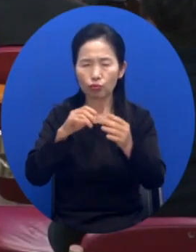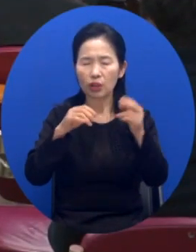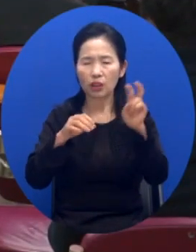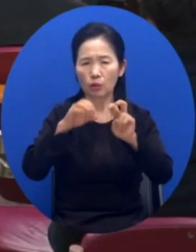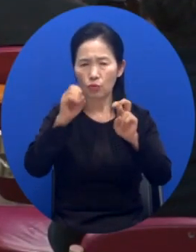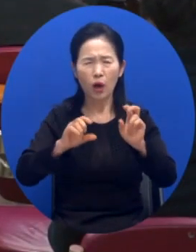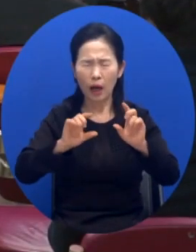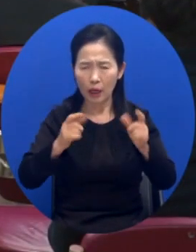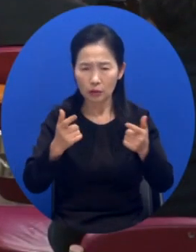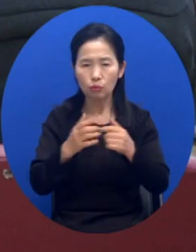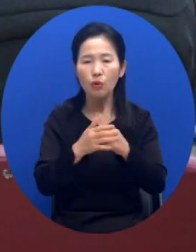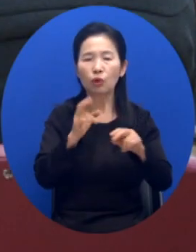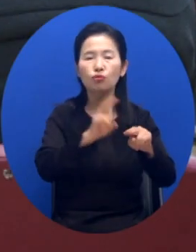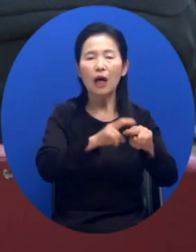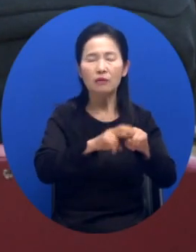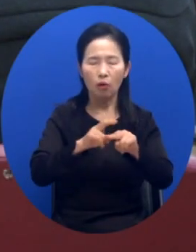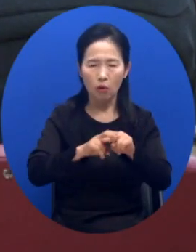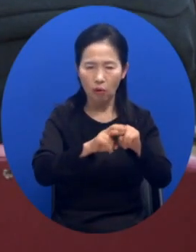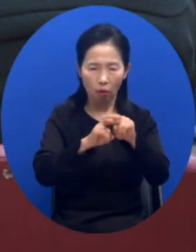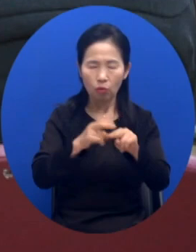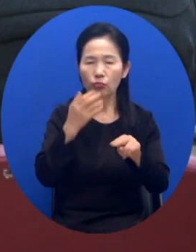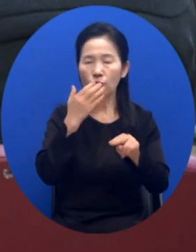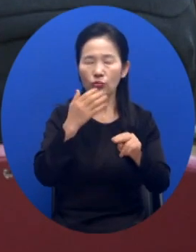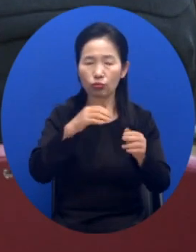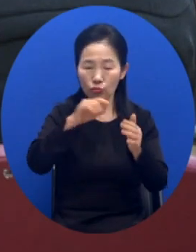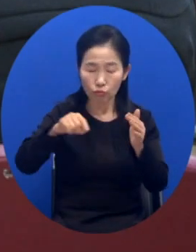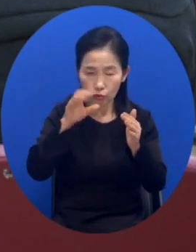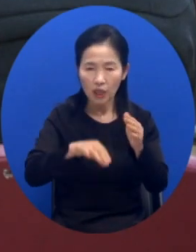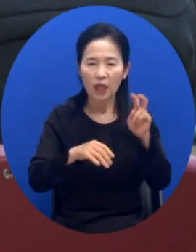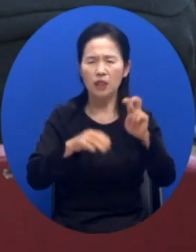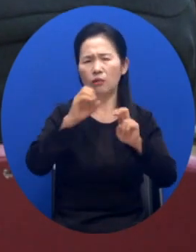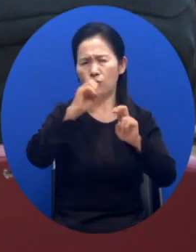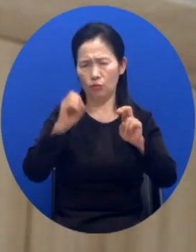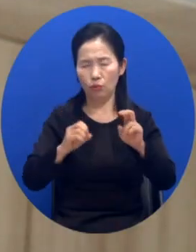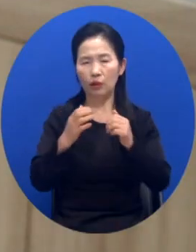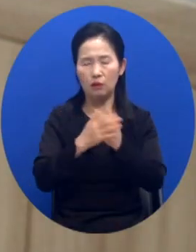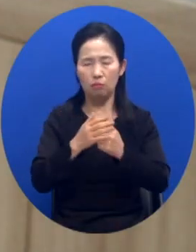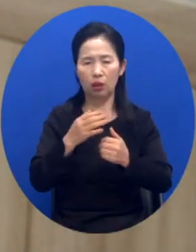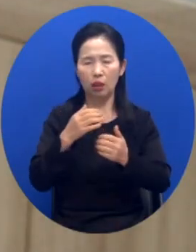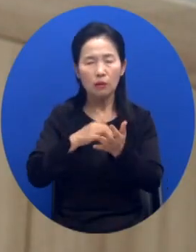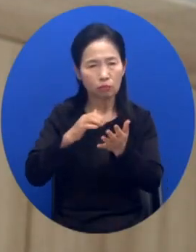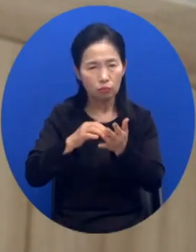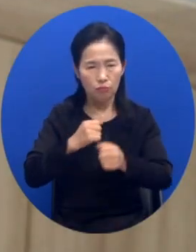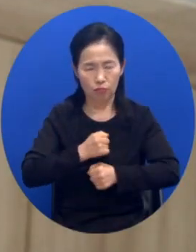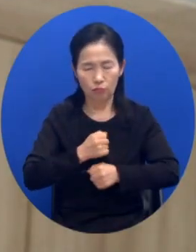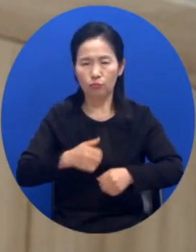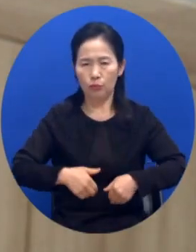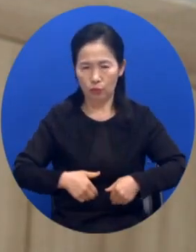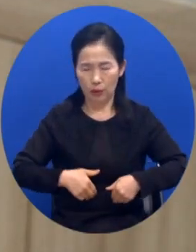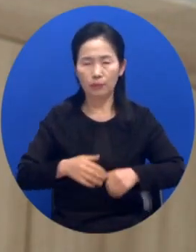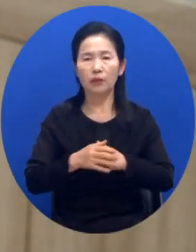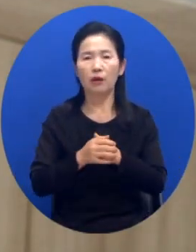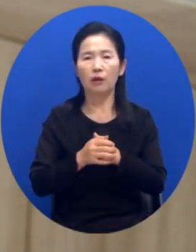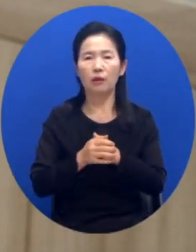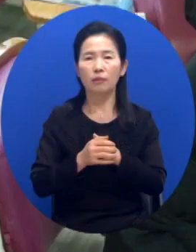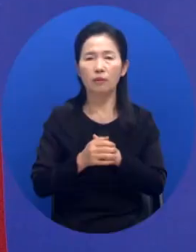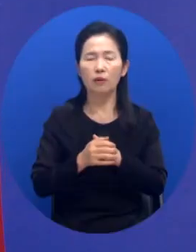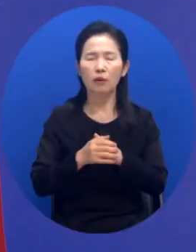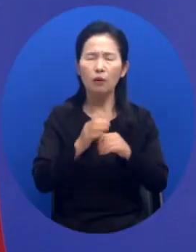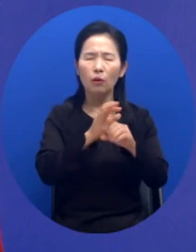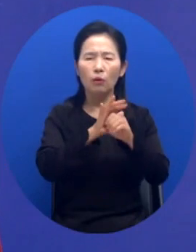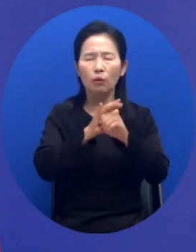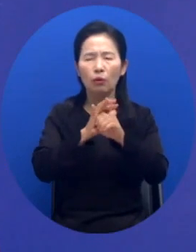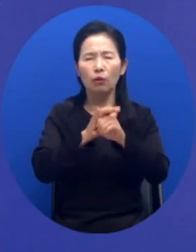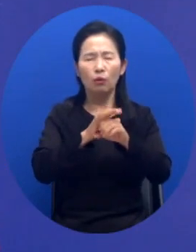예배당 좌석 수에 이것부터 4 예 수치는 좀 많이 차이가 날 수가 있습니다 그래서 유이 하실 필요가 있어 근데 코로나가